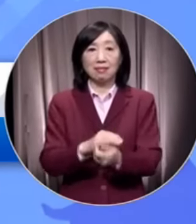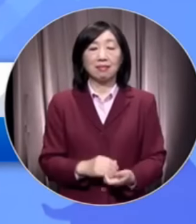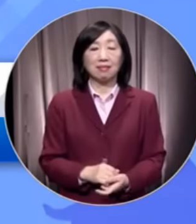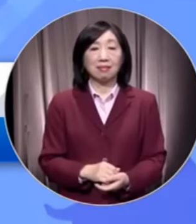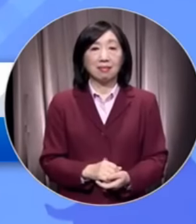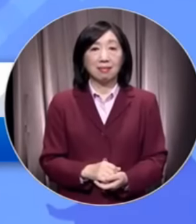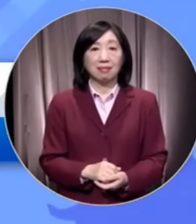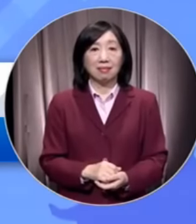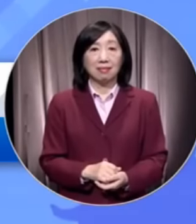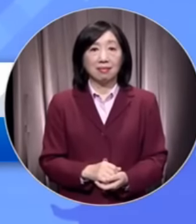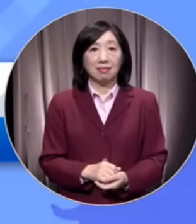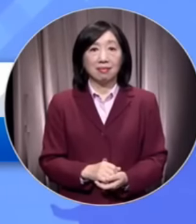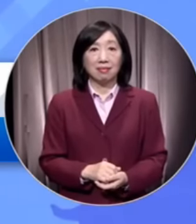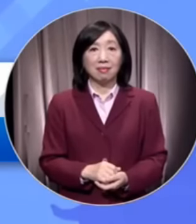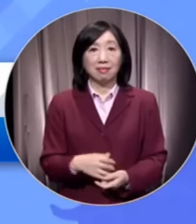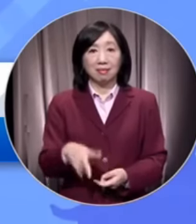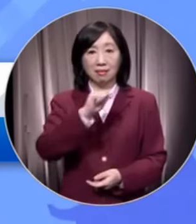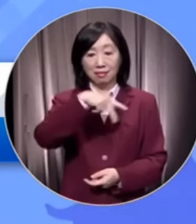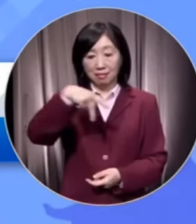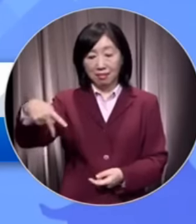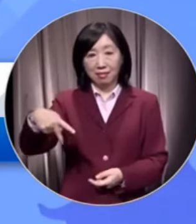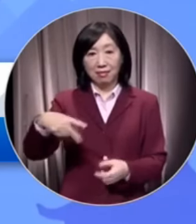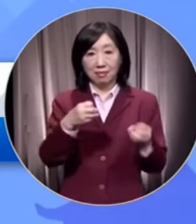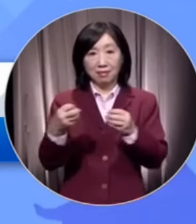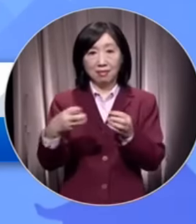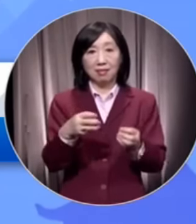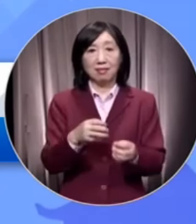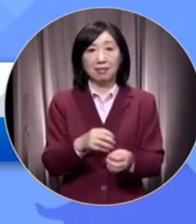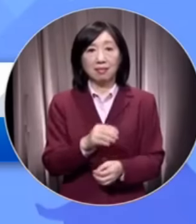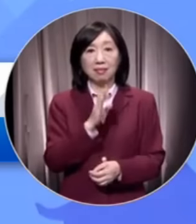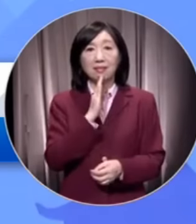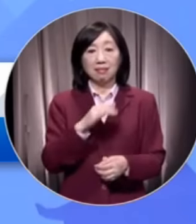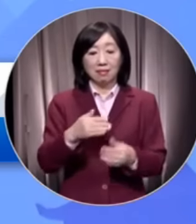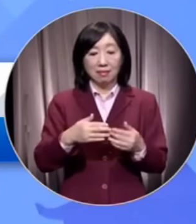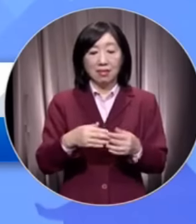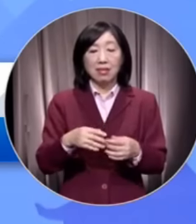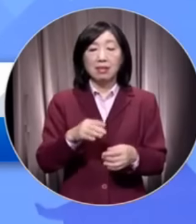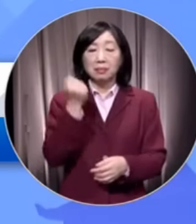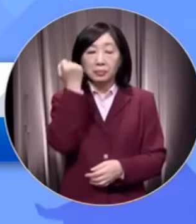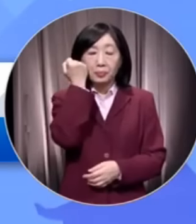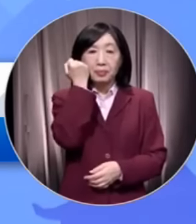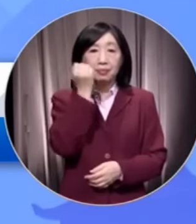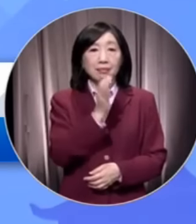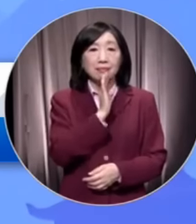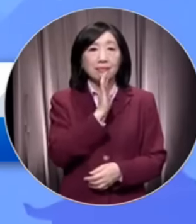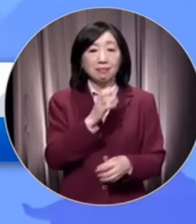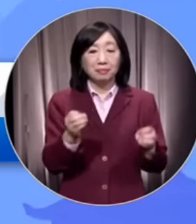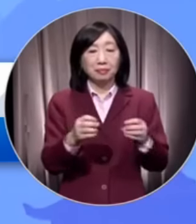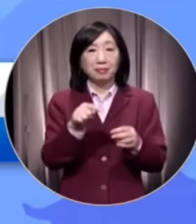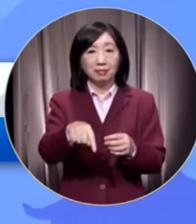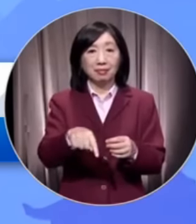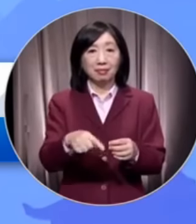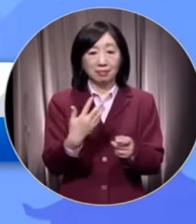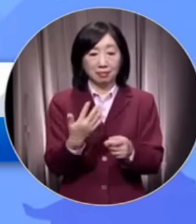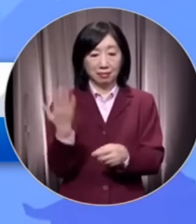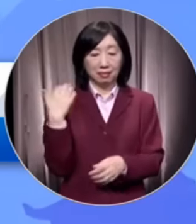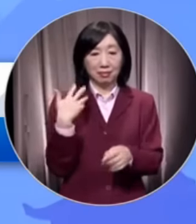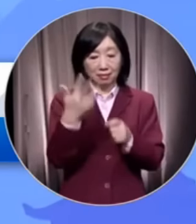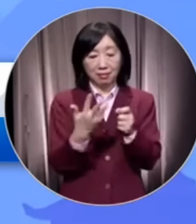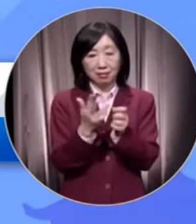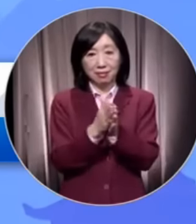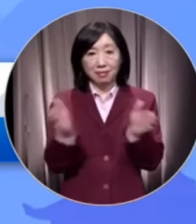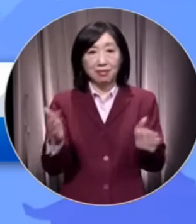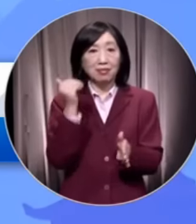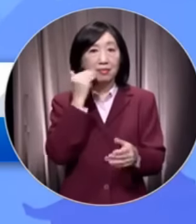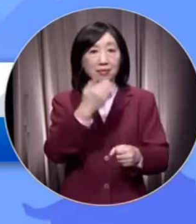说，我们 TPP 的谈判是将是非常艰辛的一个谈判。如果过去8年马政府